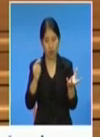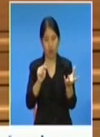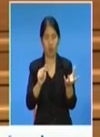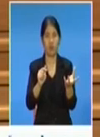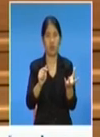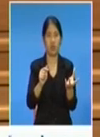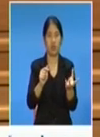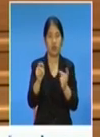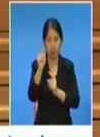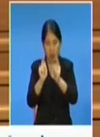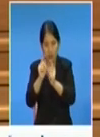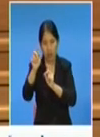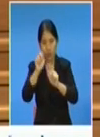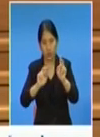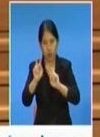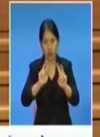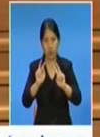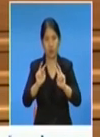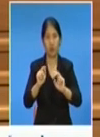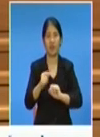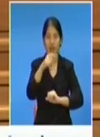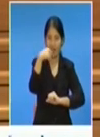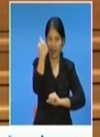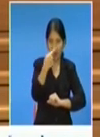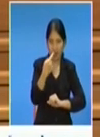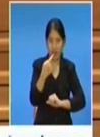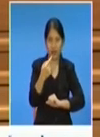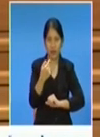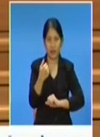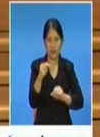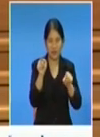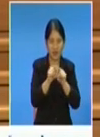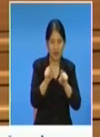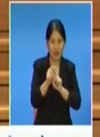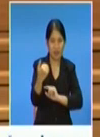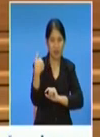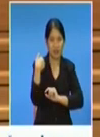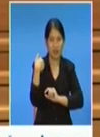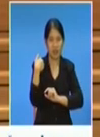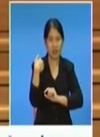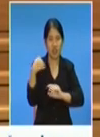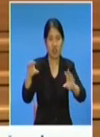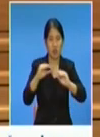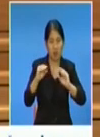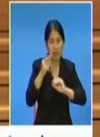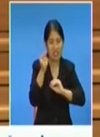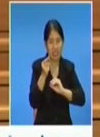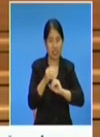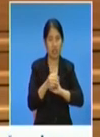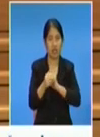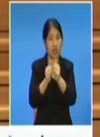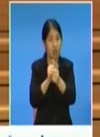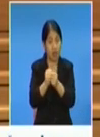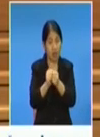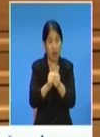รายว่ามีพฤติกรรมเข้าข่ายสมยอมในการเสนอราคาหรือไม่มีการแข่งขันราค